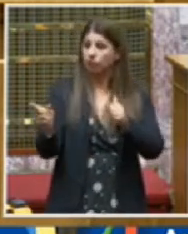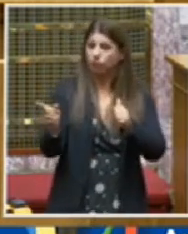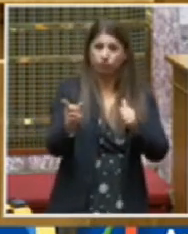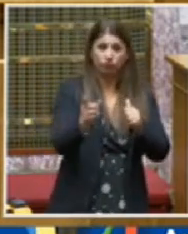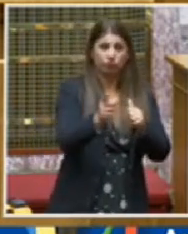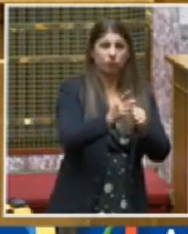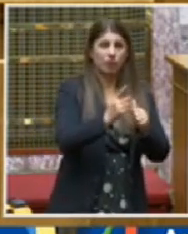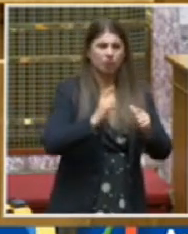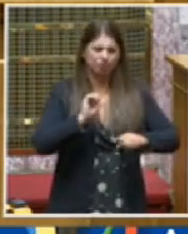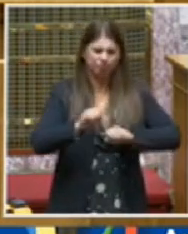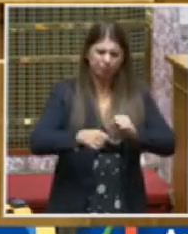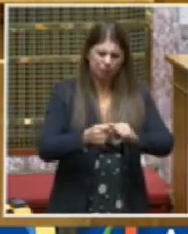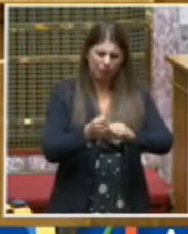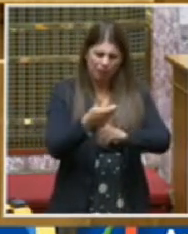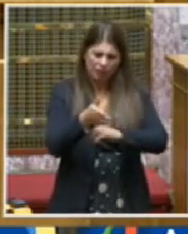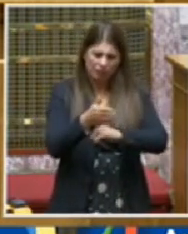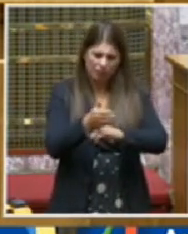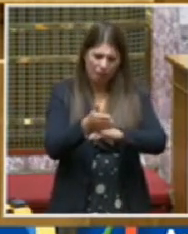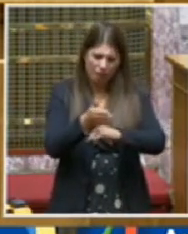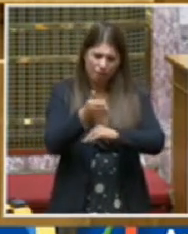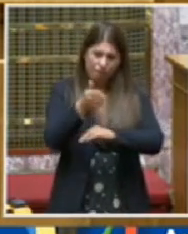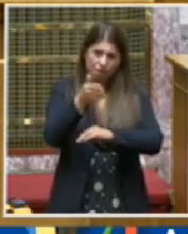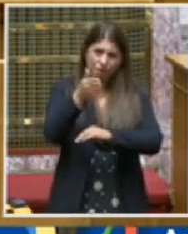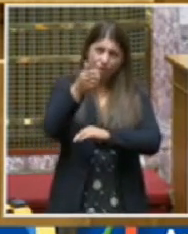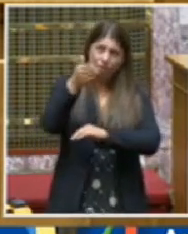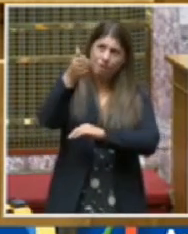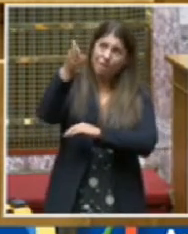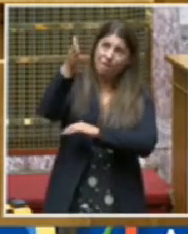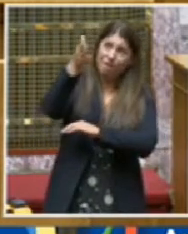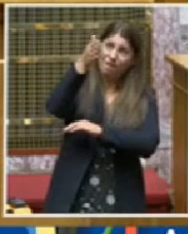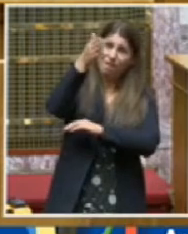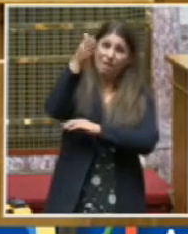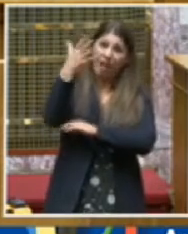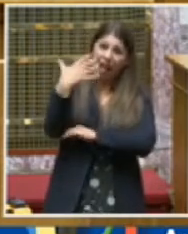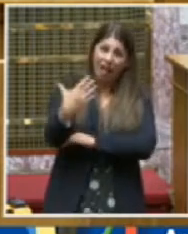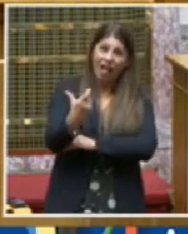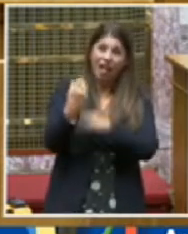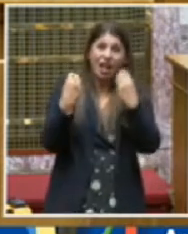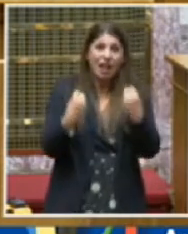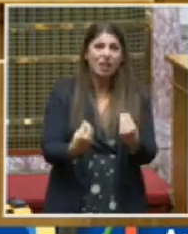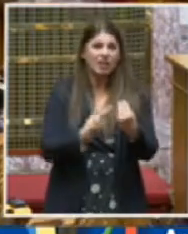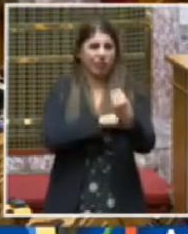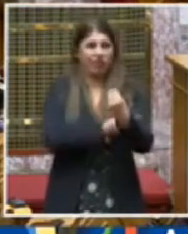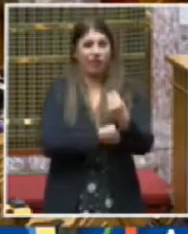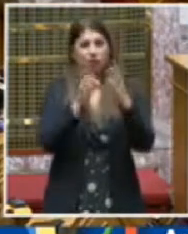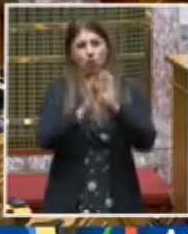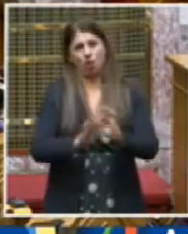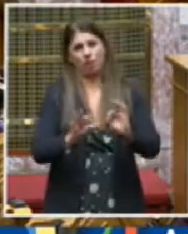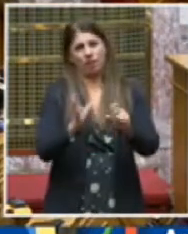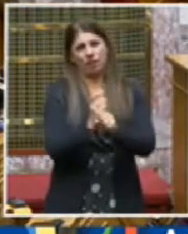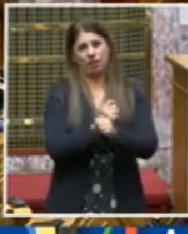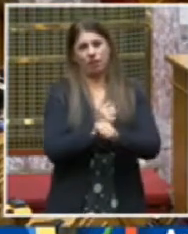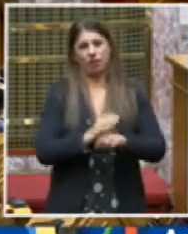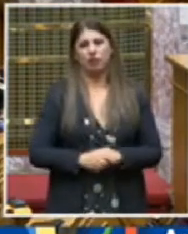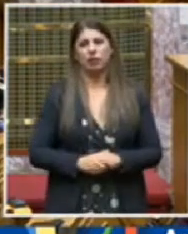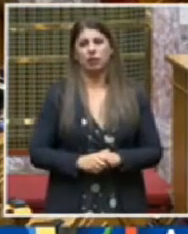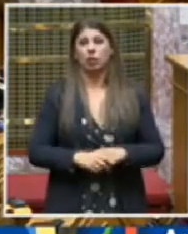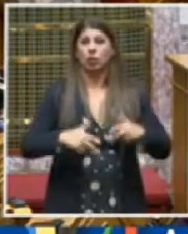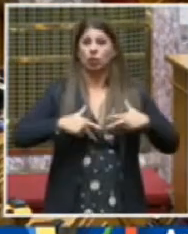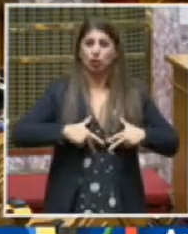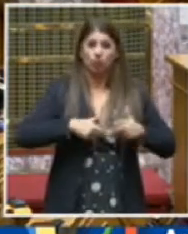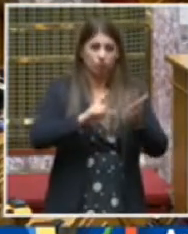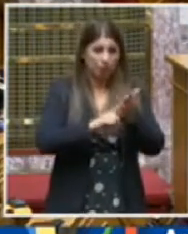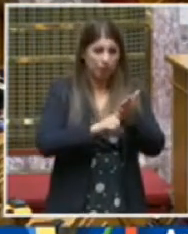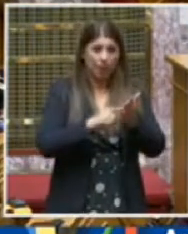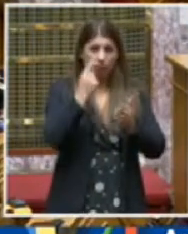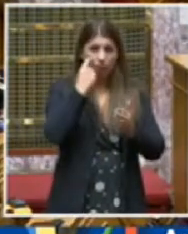σηκώσουν ψηλά την ελληνική σημαία θα έχουν τις καλύτερες δυνατές προϋποθέσεις για να επιτύχουν. Η πολιτεία οφείλει να στρέψει το